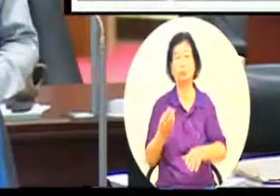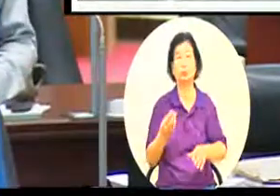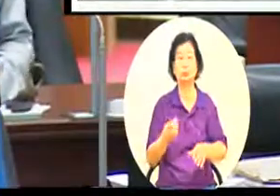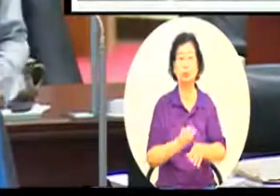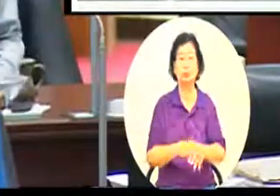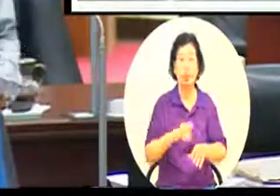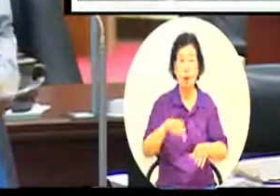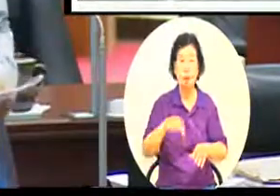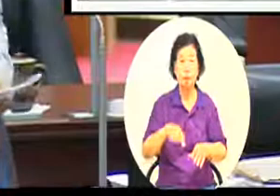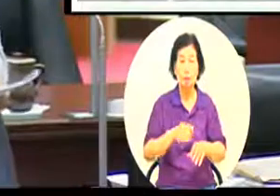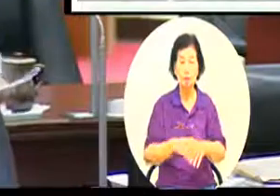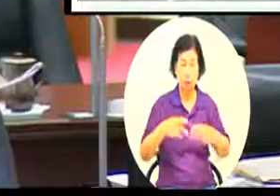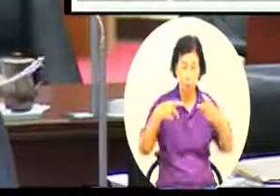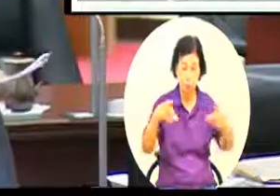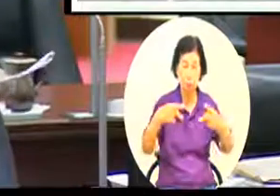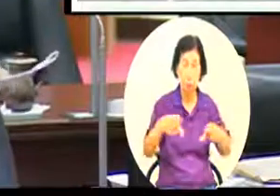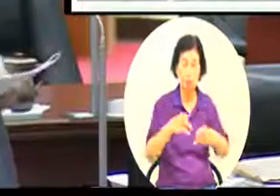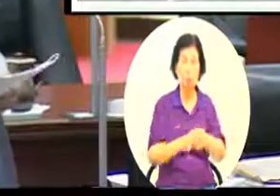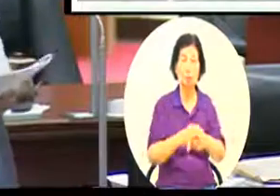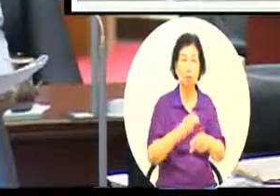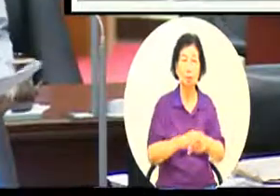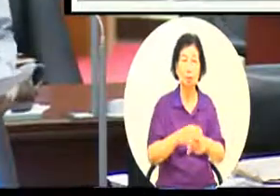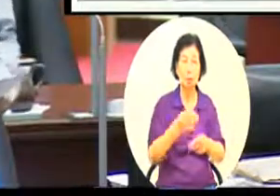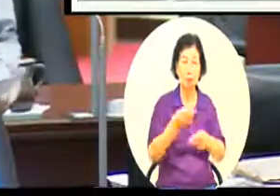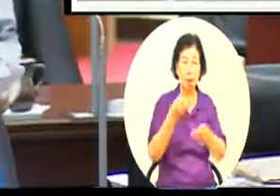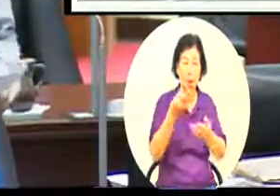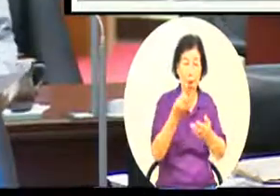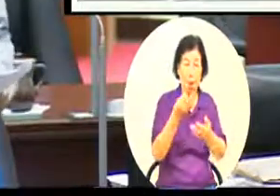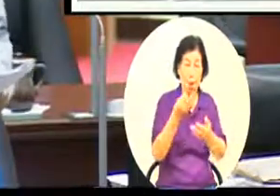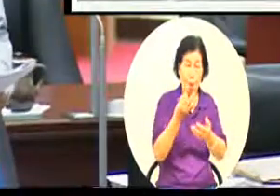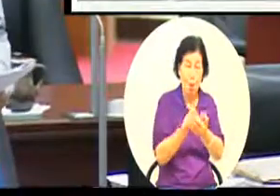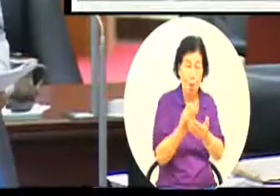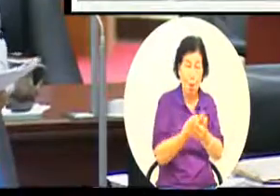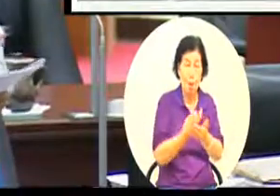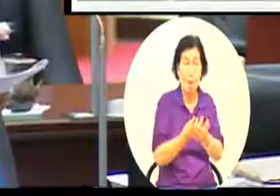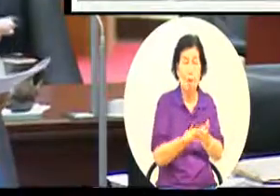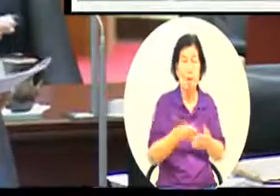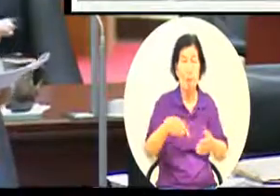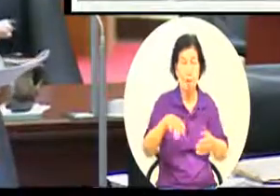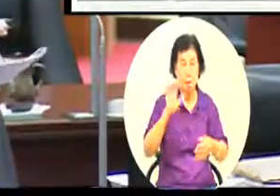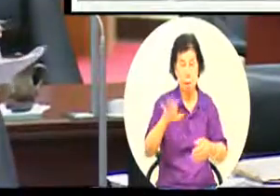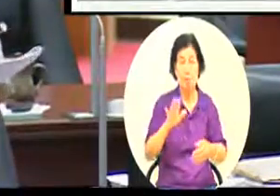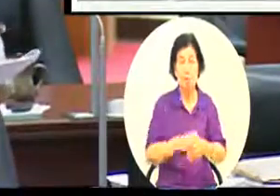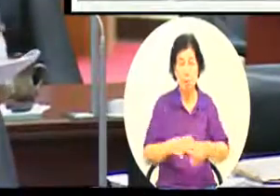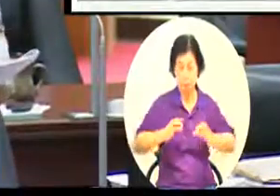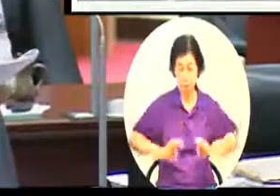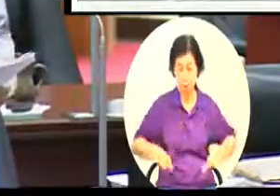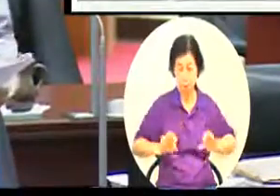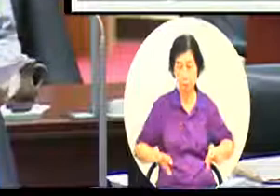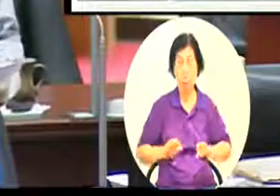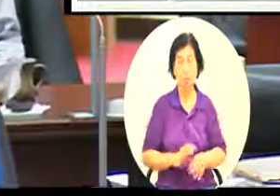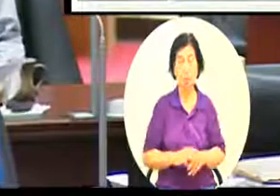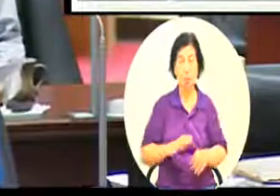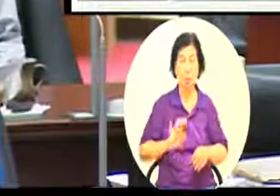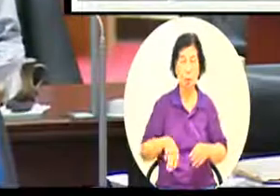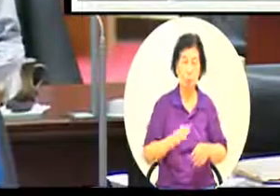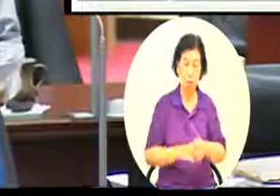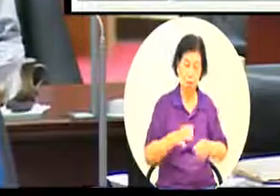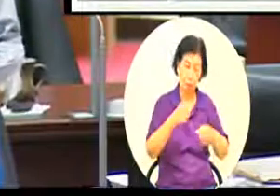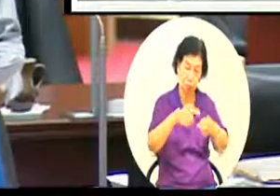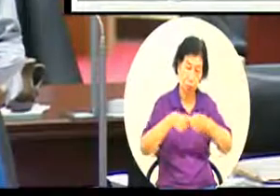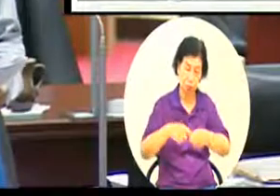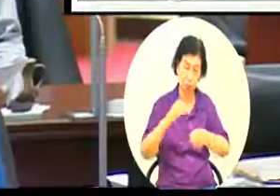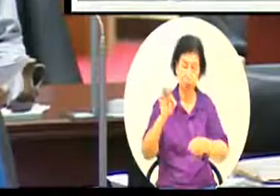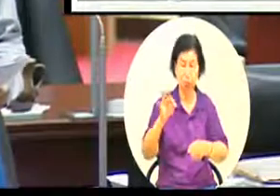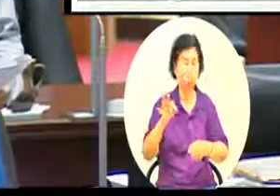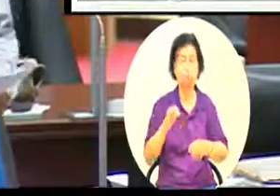钱，应该学习我们台北市这个捷运站哈，为什么会赚钱啊？对捷运局